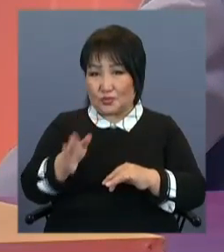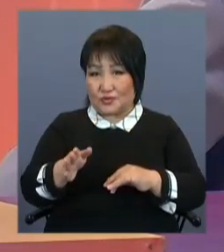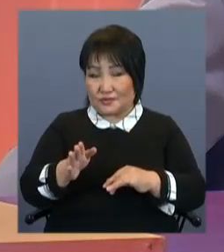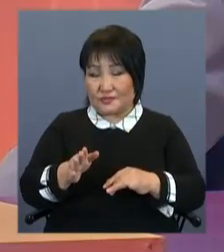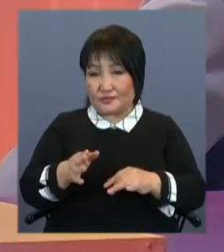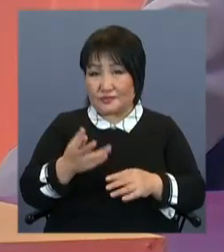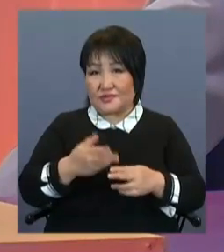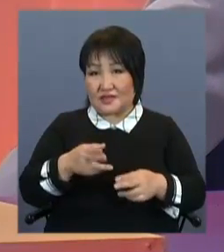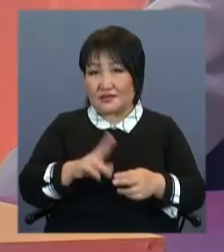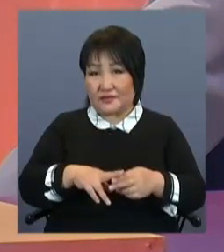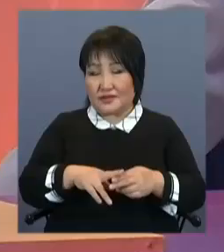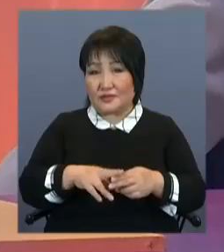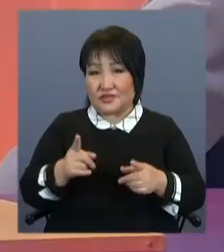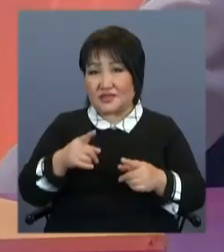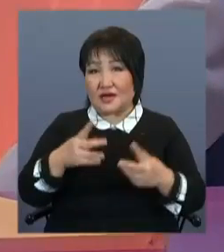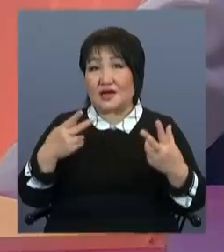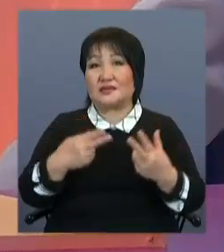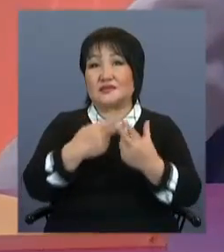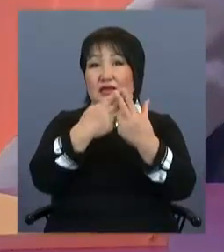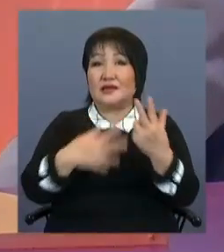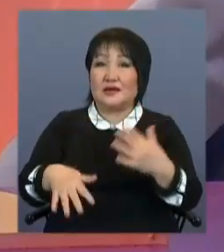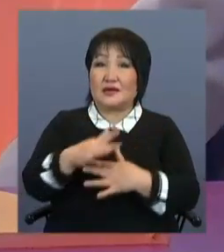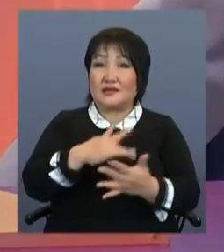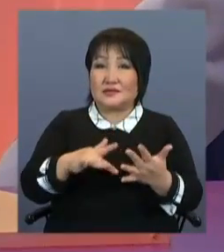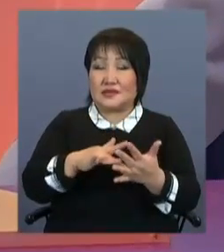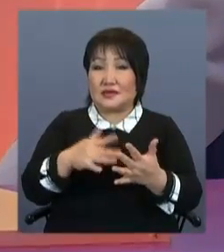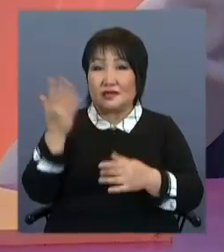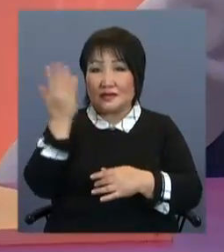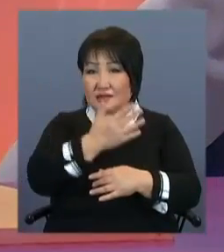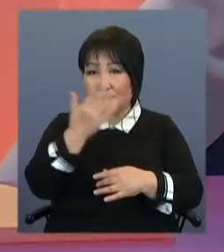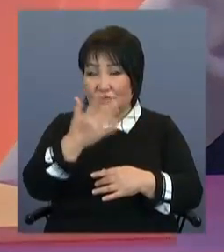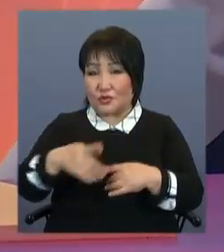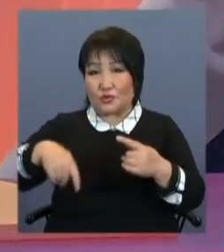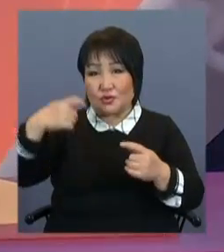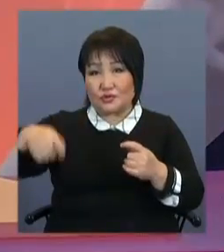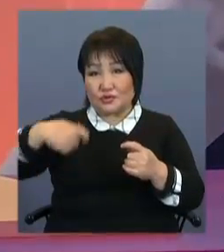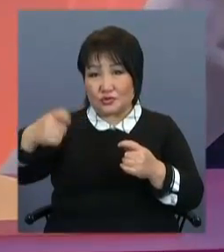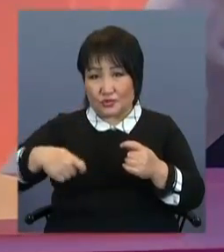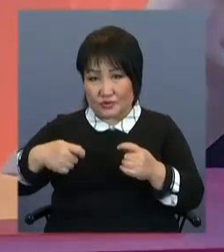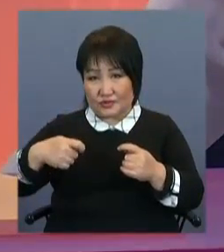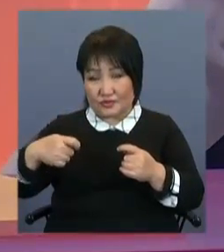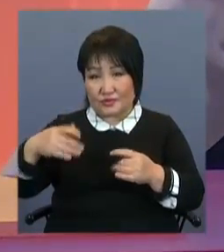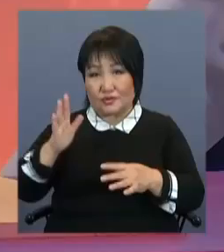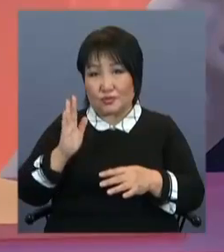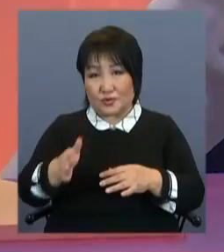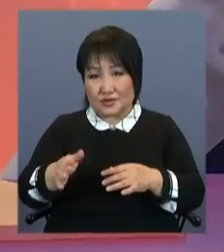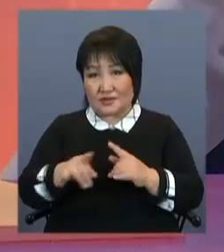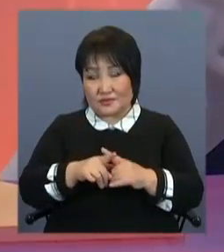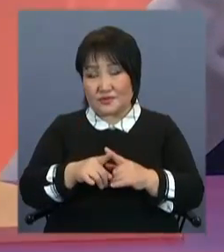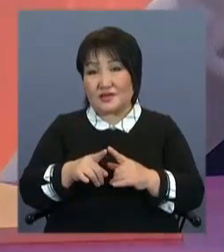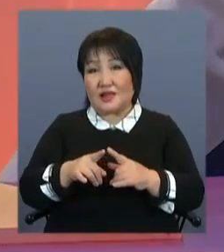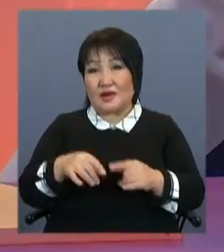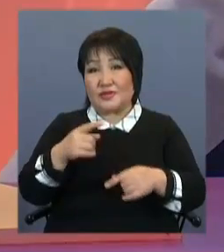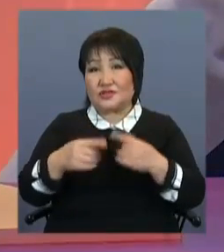Астанада кино түсіретін көрінеді. Мына сіздерден кейін, екі-үш күннен кейін Қаскең туралы әңгімені оларды айтып отырсыз,